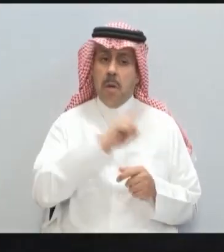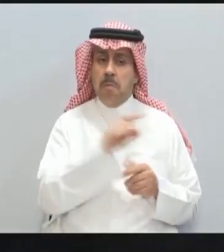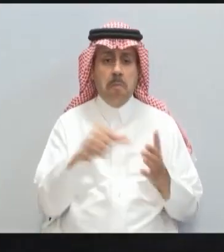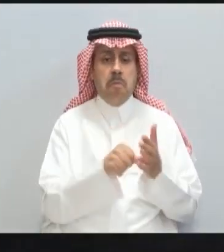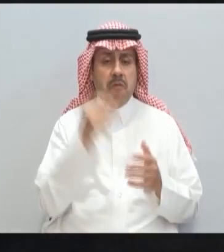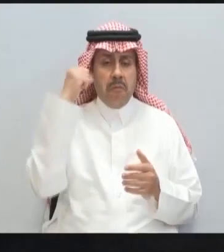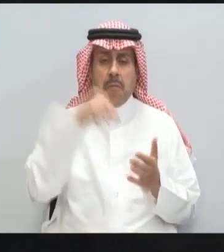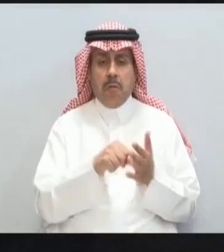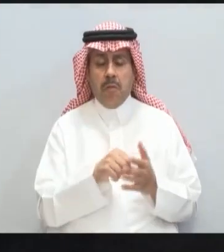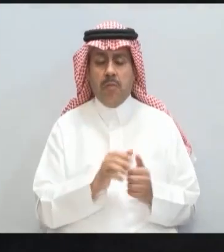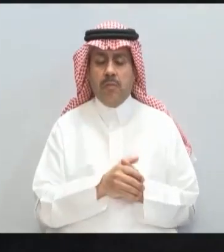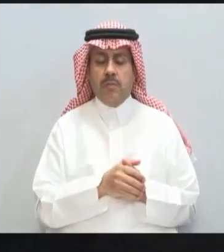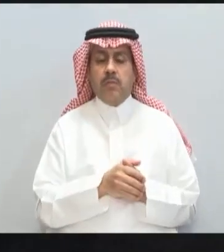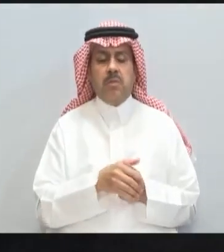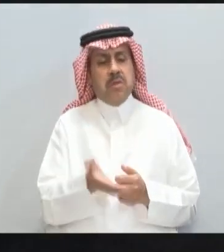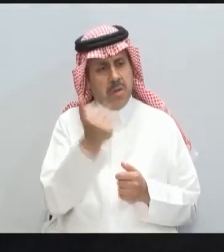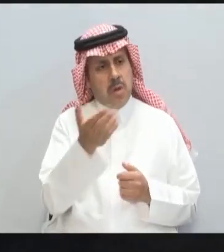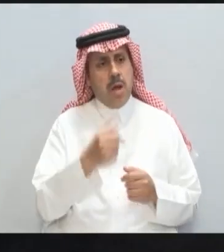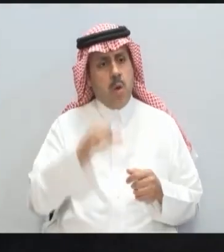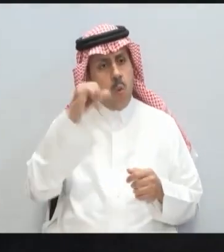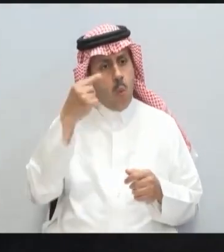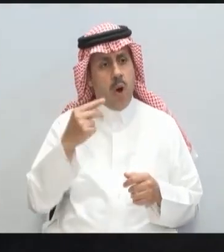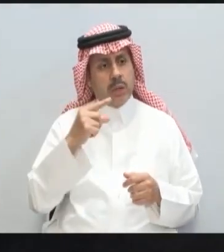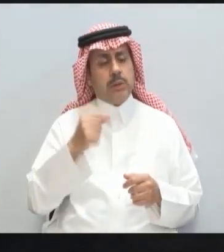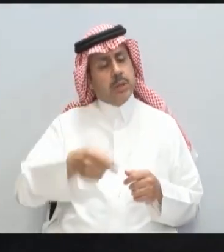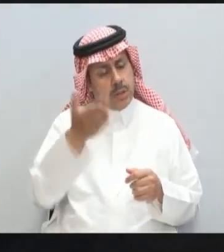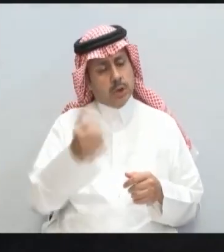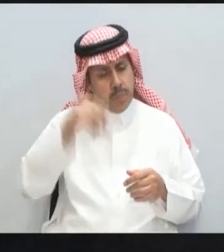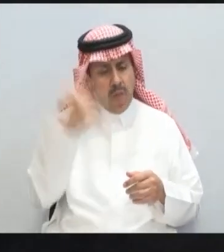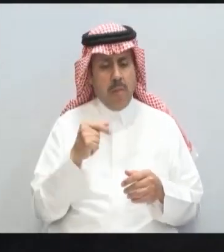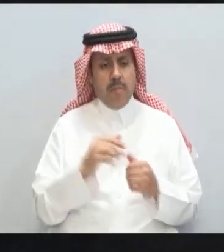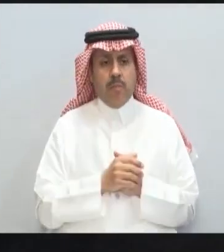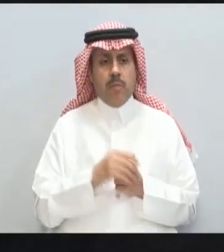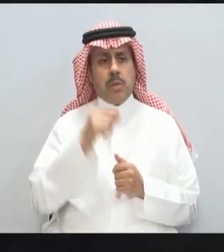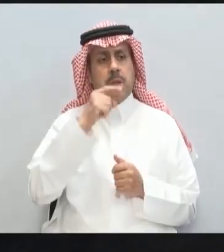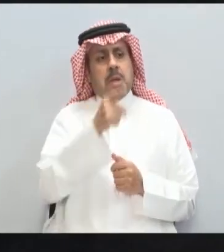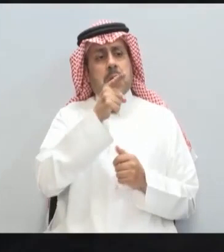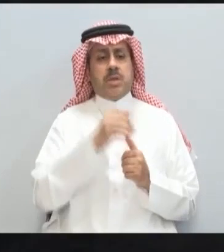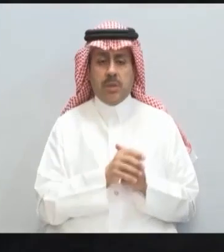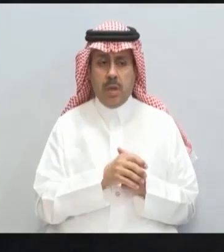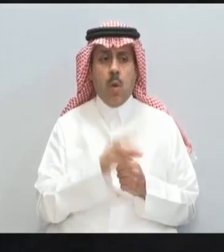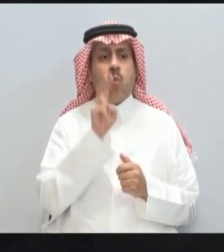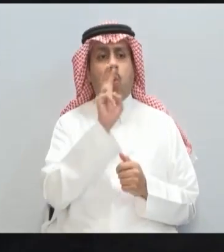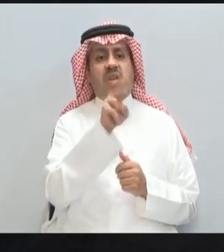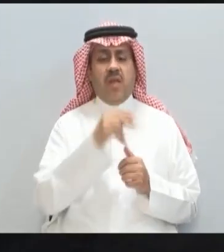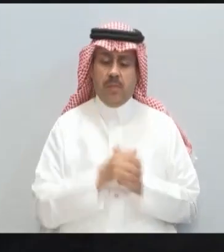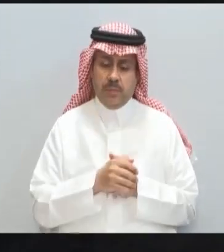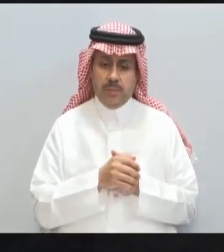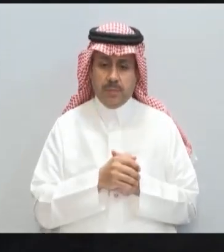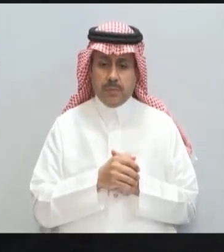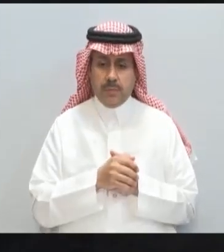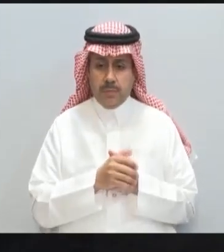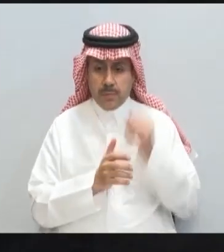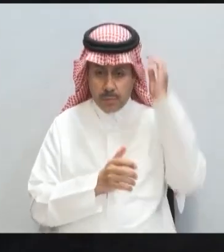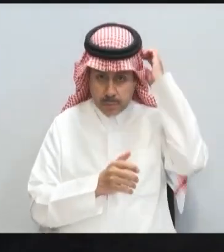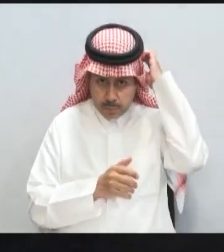بعث بعد الموت لهذا هم انما طلبوا من النبي صلى الله عليه وسلم هذا الموعد وهذا